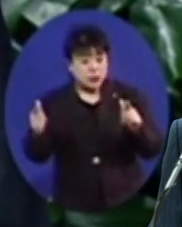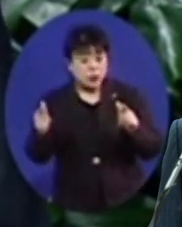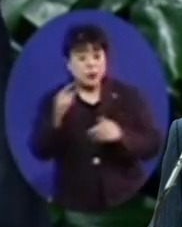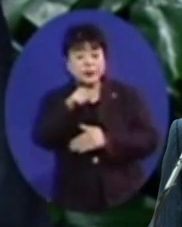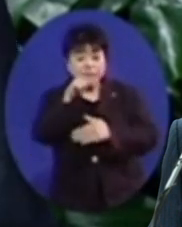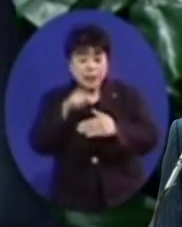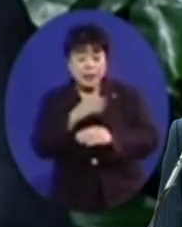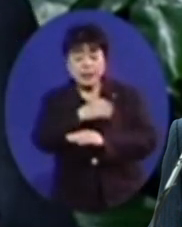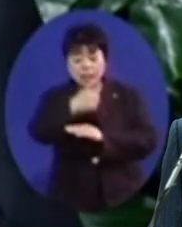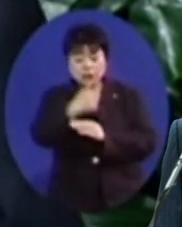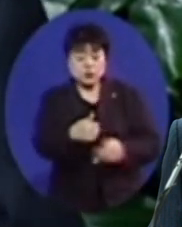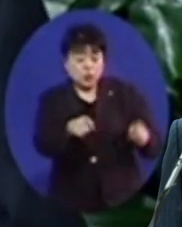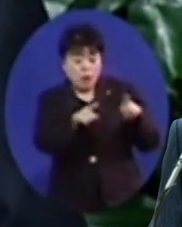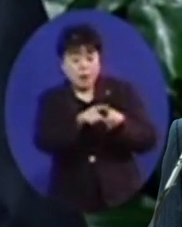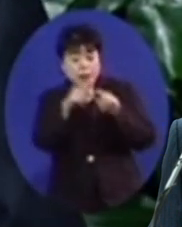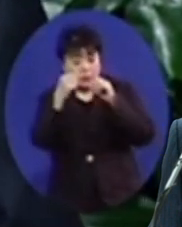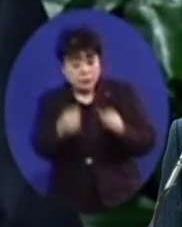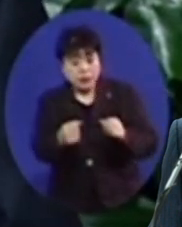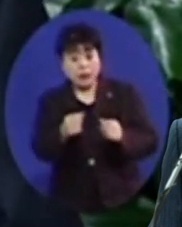아니요